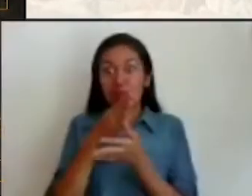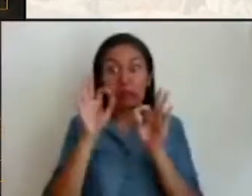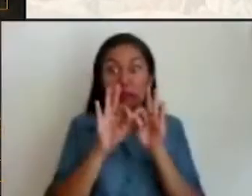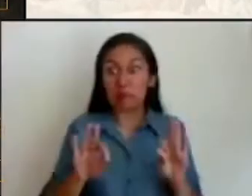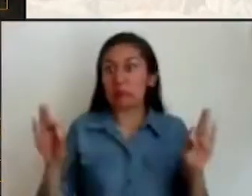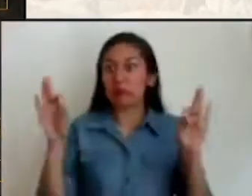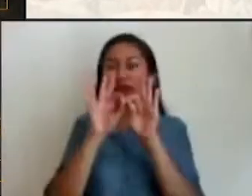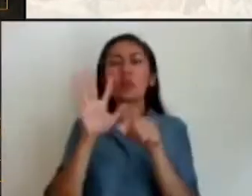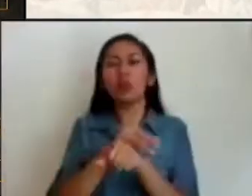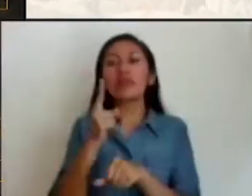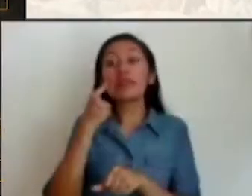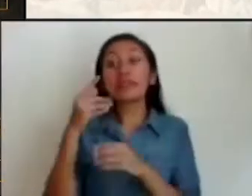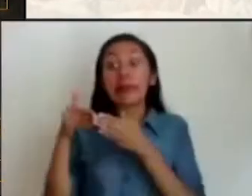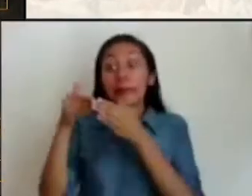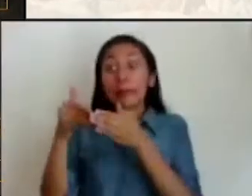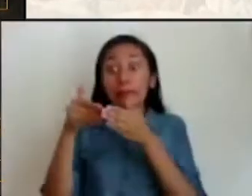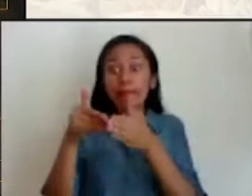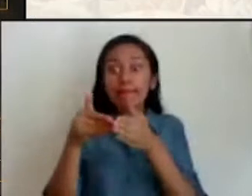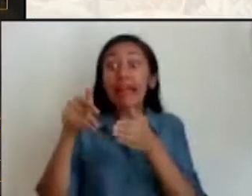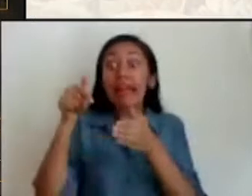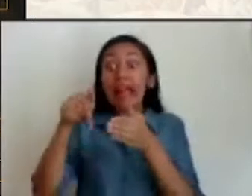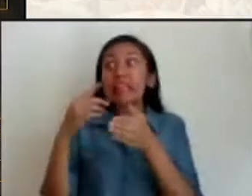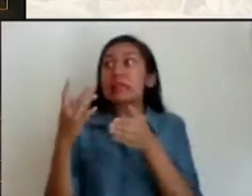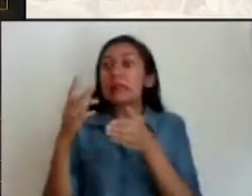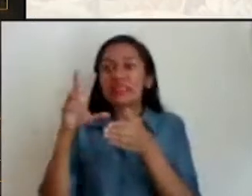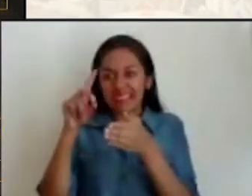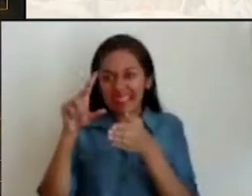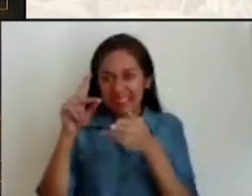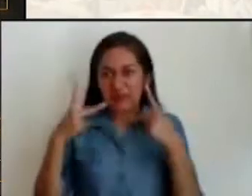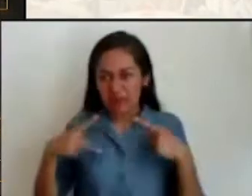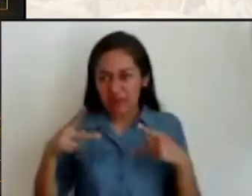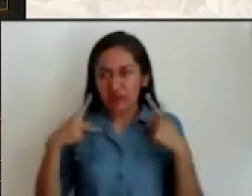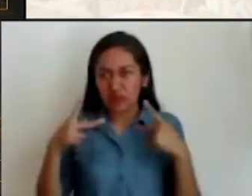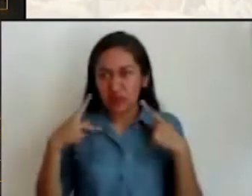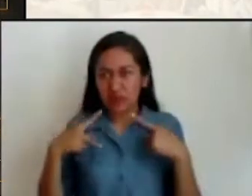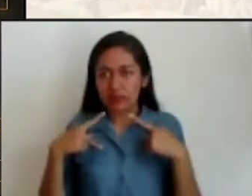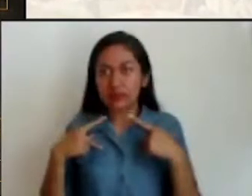e quedaron sin ningún problema e se evitò che la peste attaccara la città.